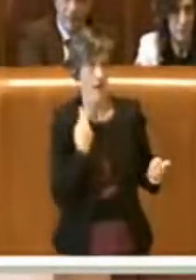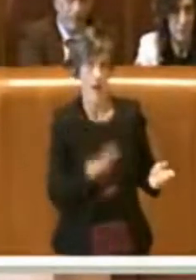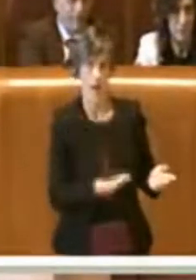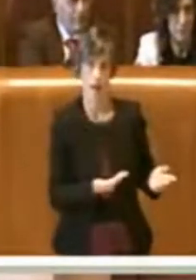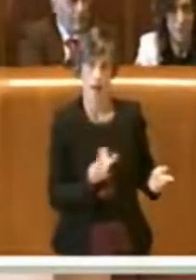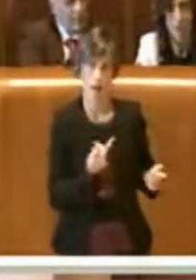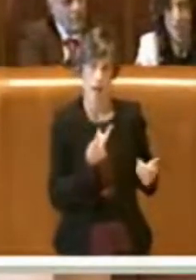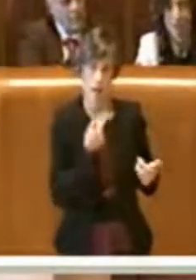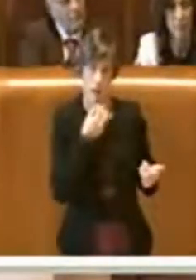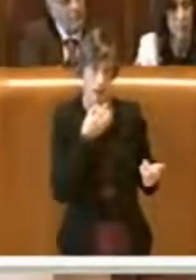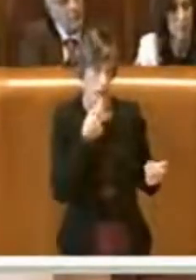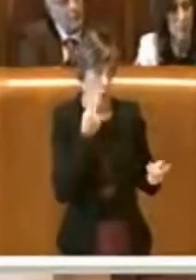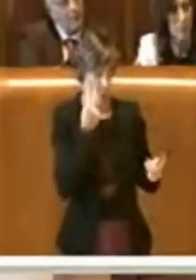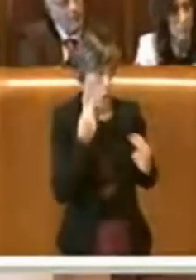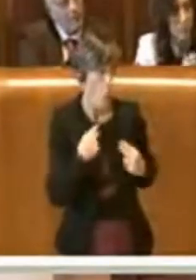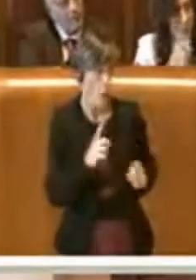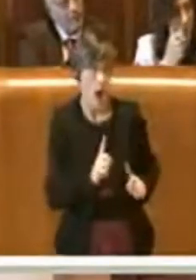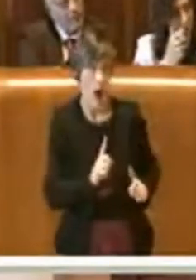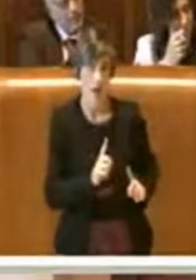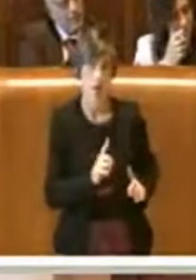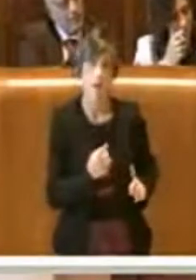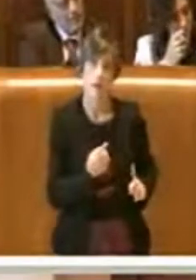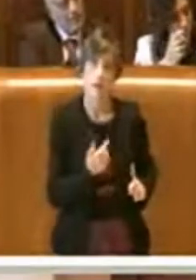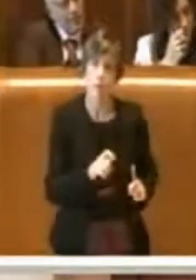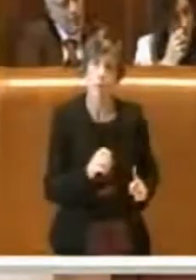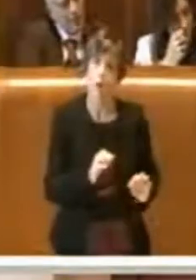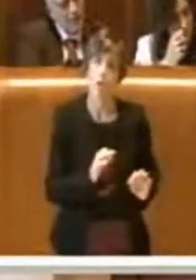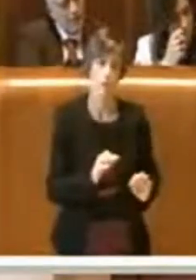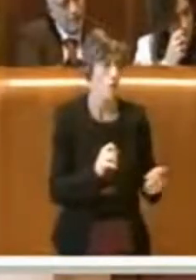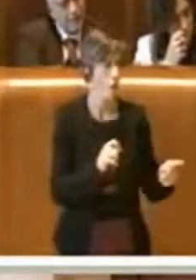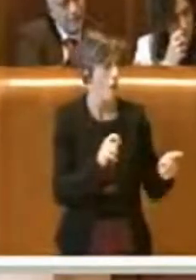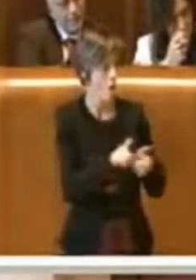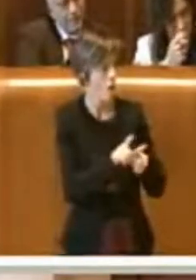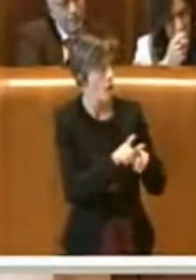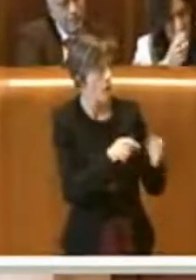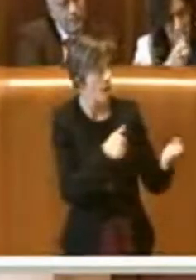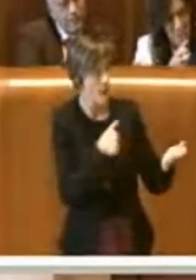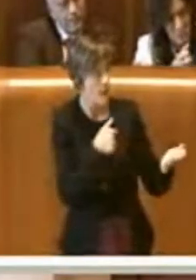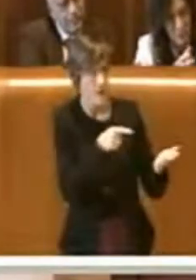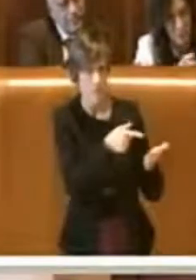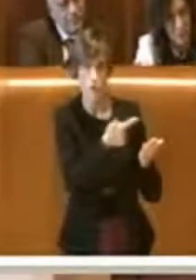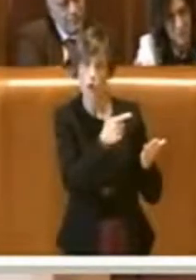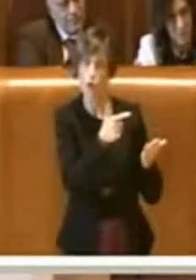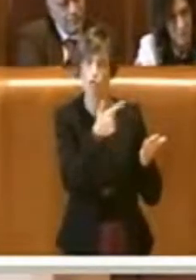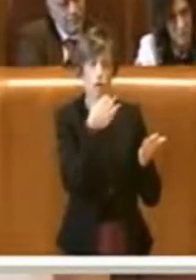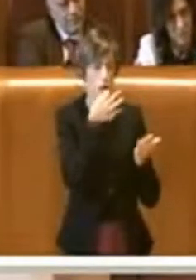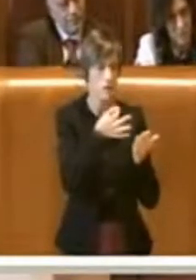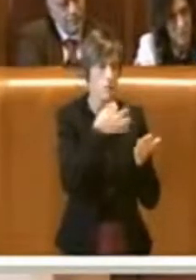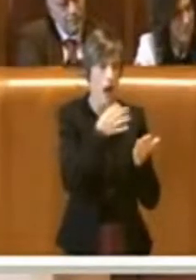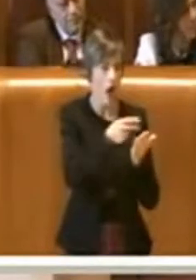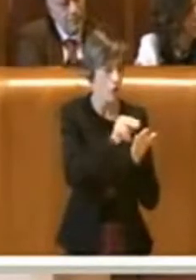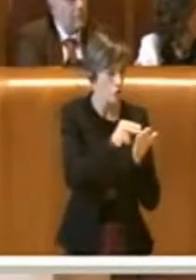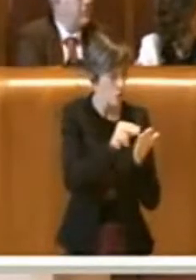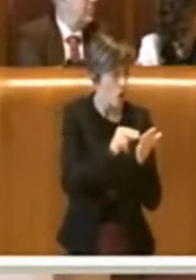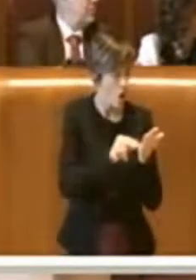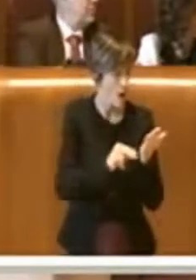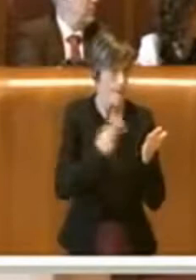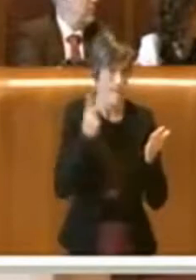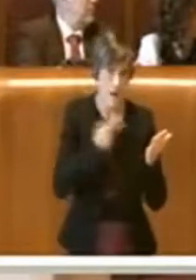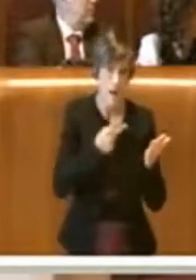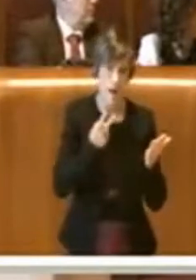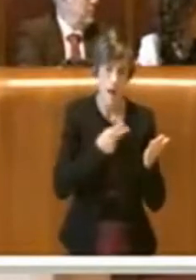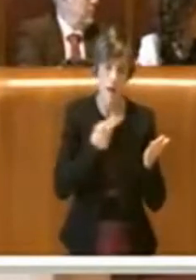voluto descrivere veramente quale sia la situazione dei rifiuti di